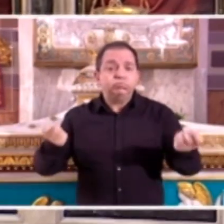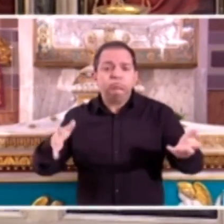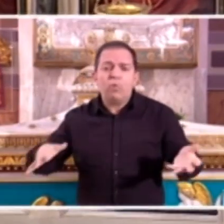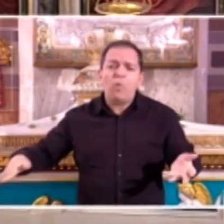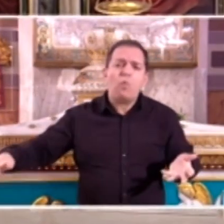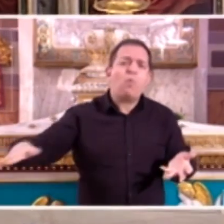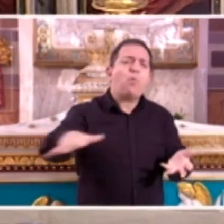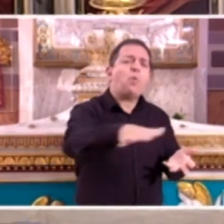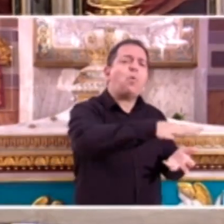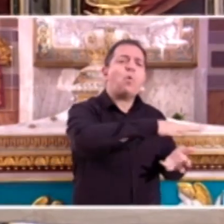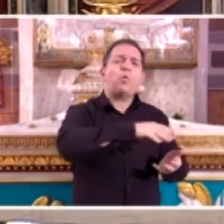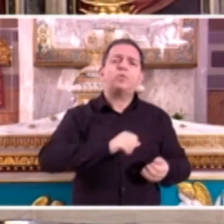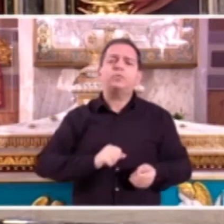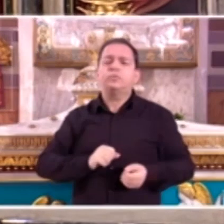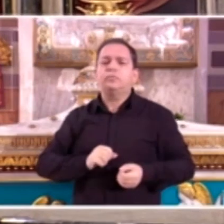δεσπόζει.